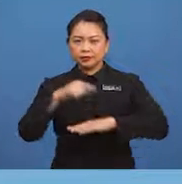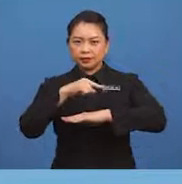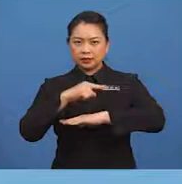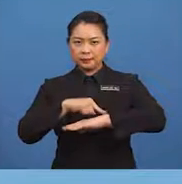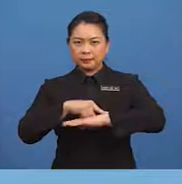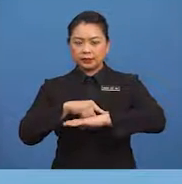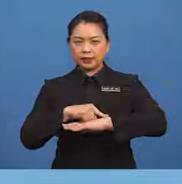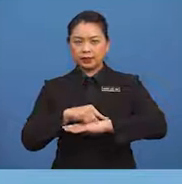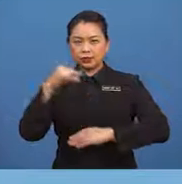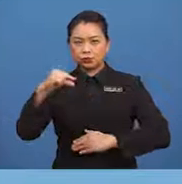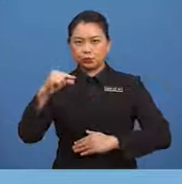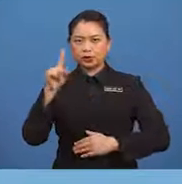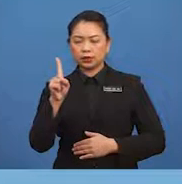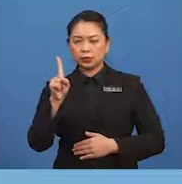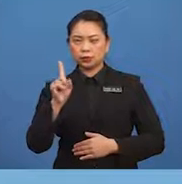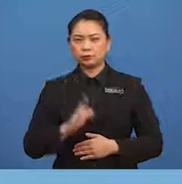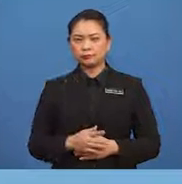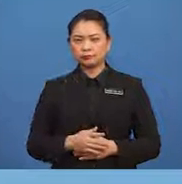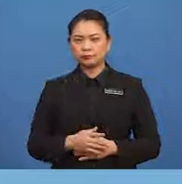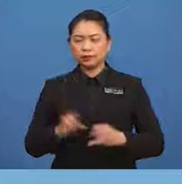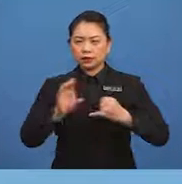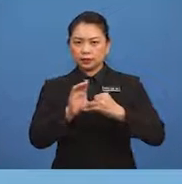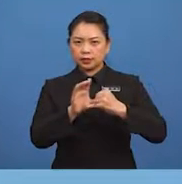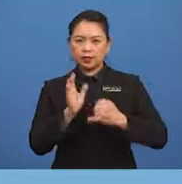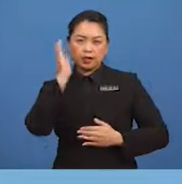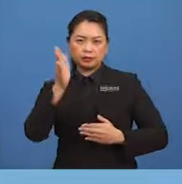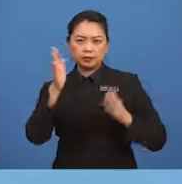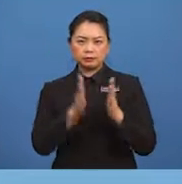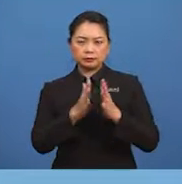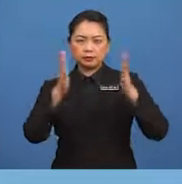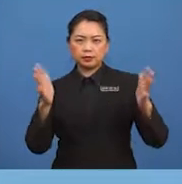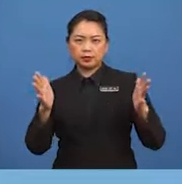Semasa fasa G1, sel akan membesar.